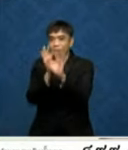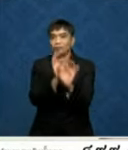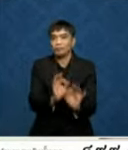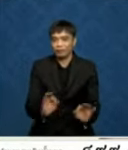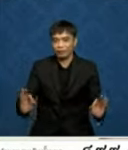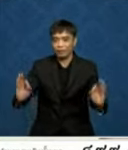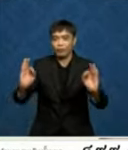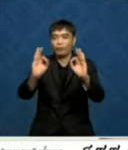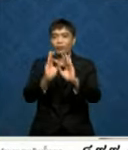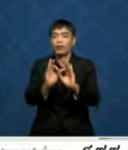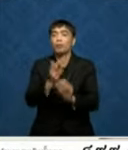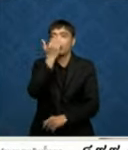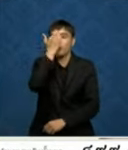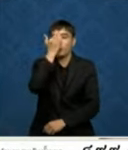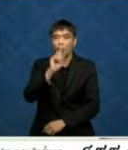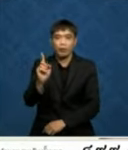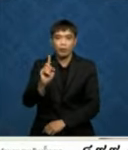ราะ